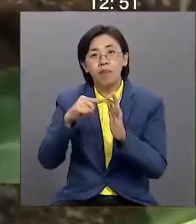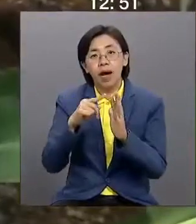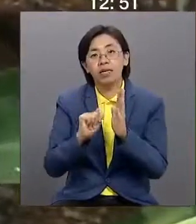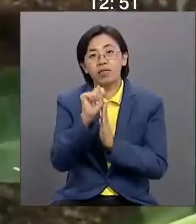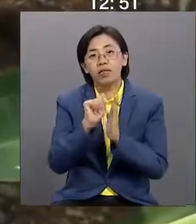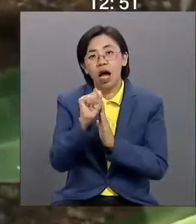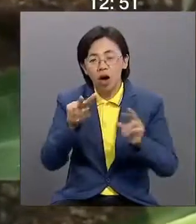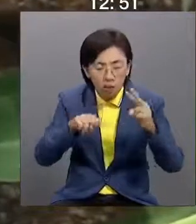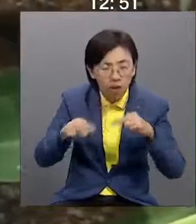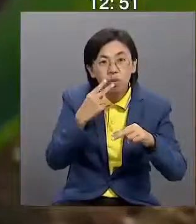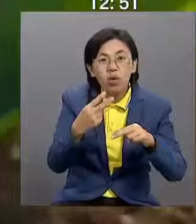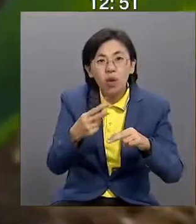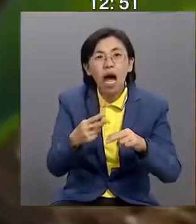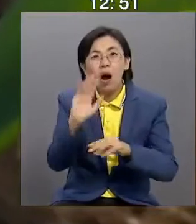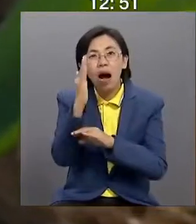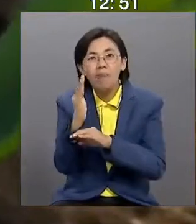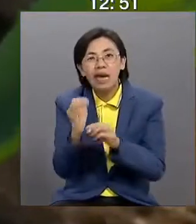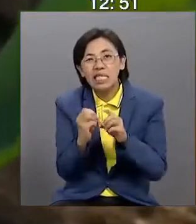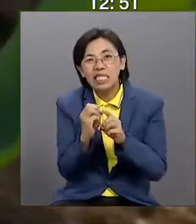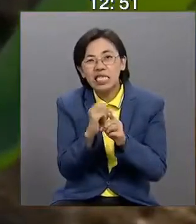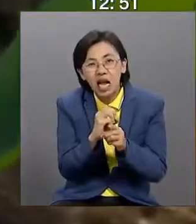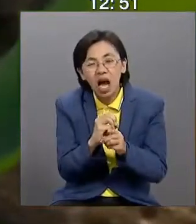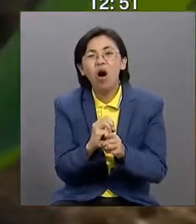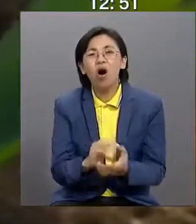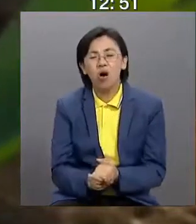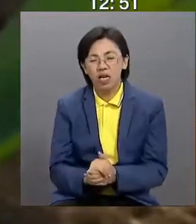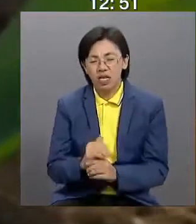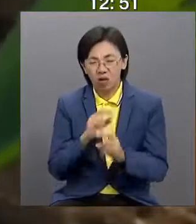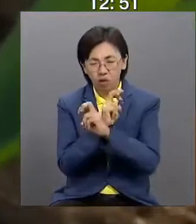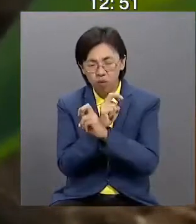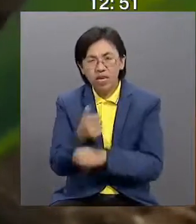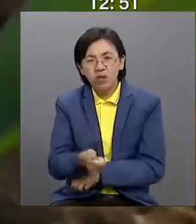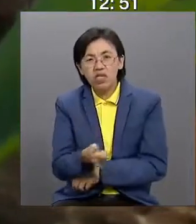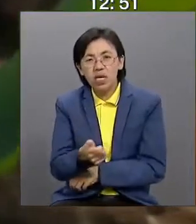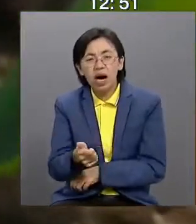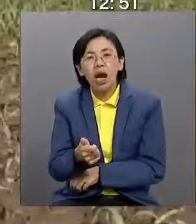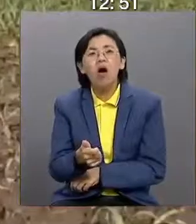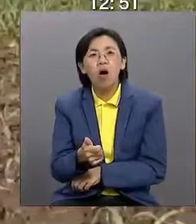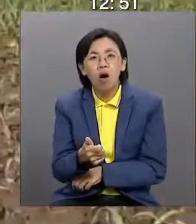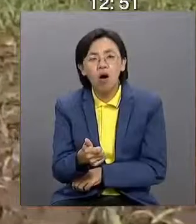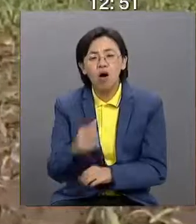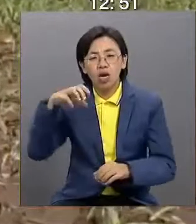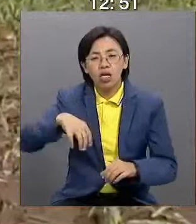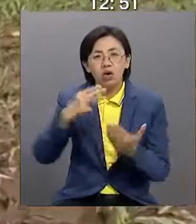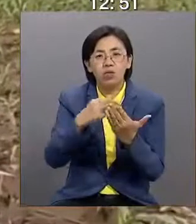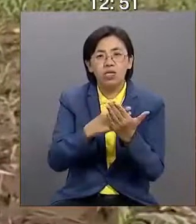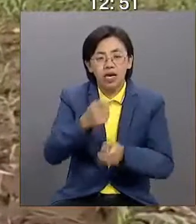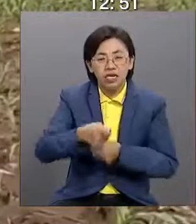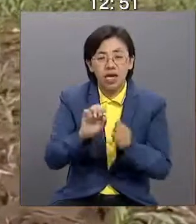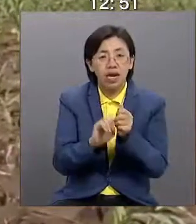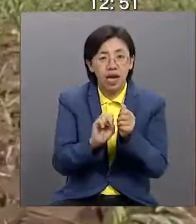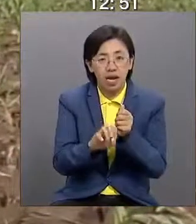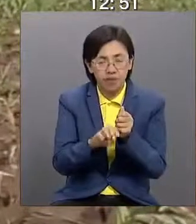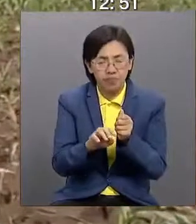ความเสียหายแล้วพร้อมกับแนะนำให้เกษตรกรใช้สารเคมีที่ถูกต้องคือเป็นสารเคมีที่กรมวิชาการเกษตรแนะนำให้ใช้เท่